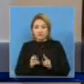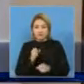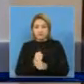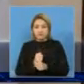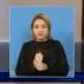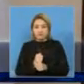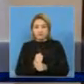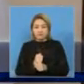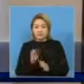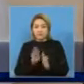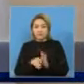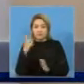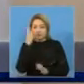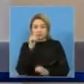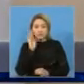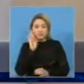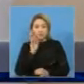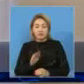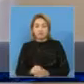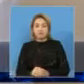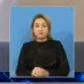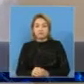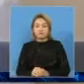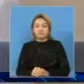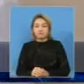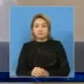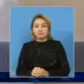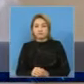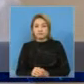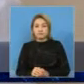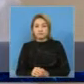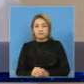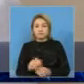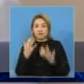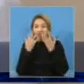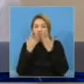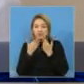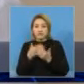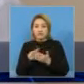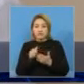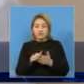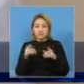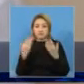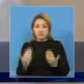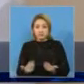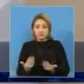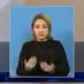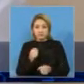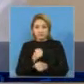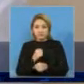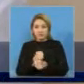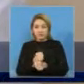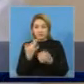мы на безалкогольные напитки. Безалкогольные напитки, например, мы делаем на красители. В основном сейчас